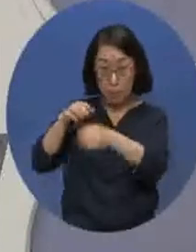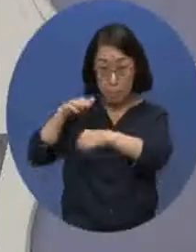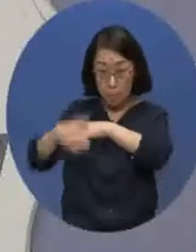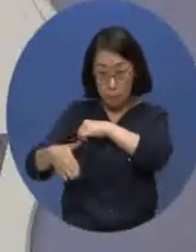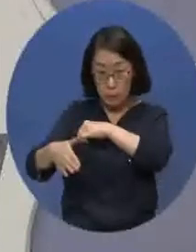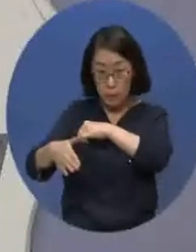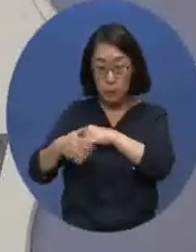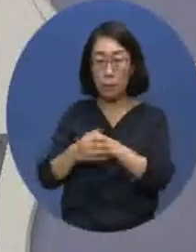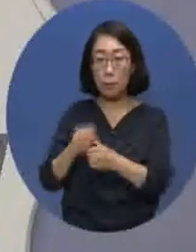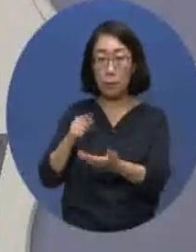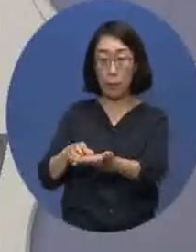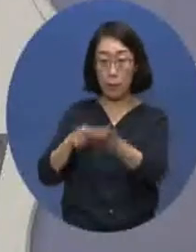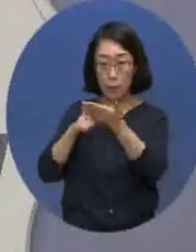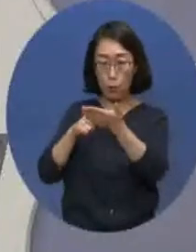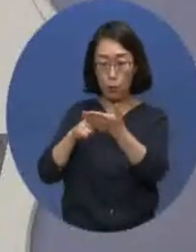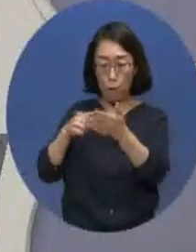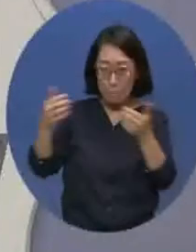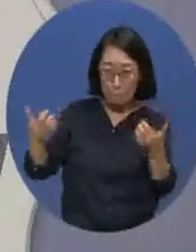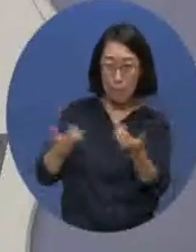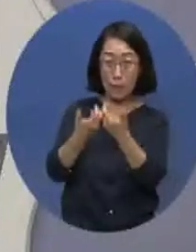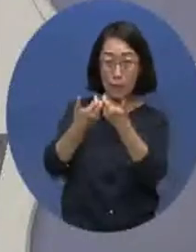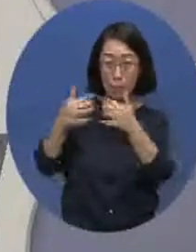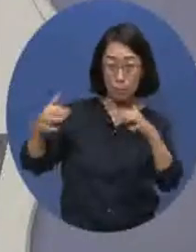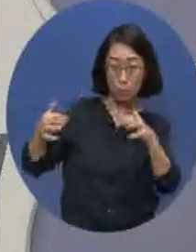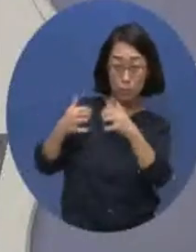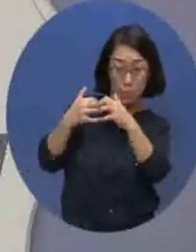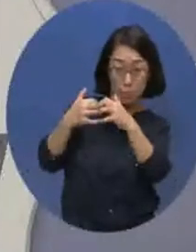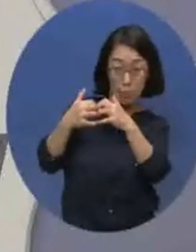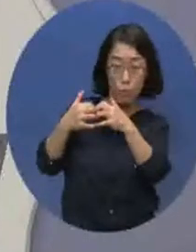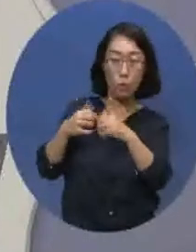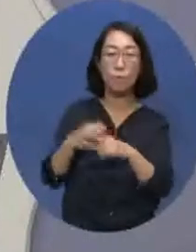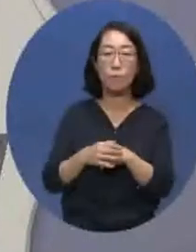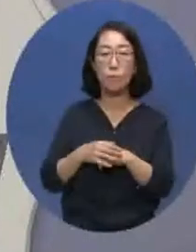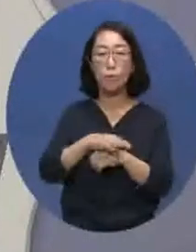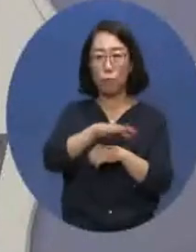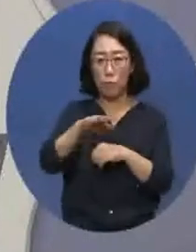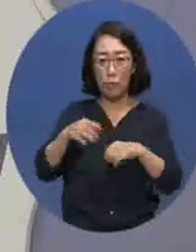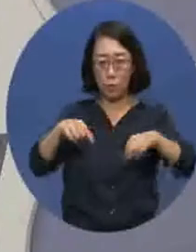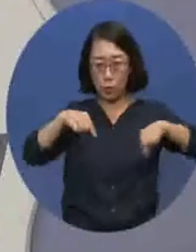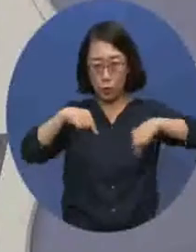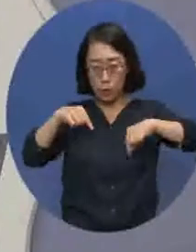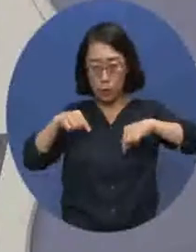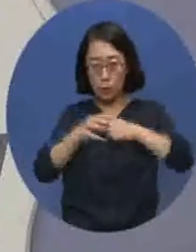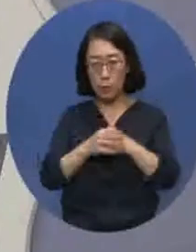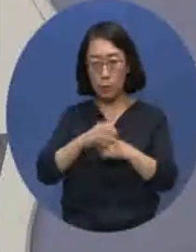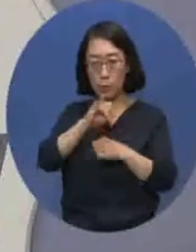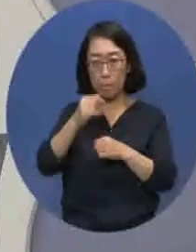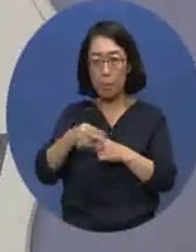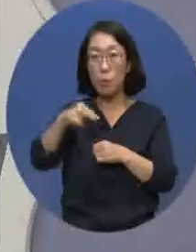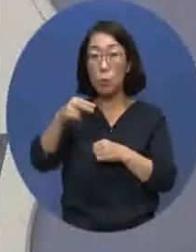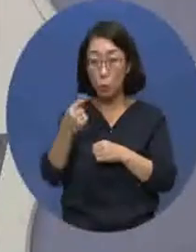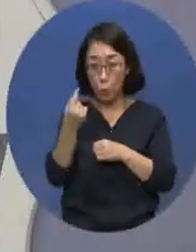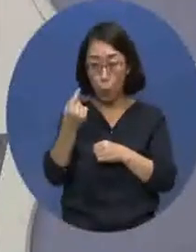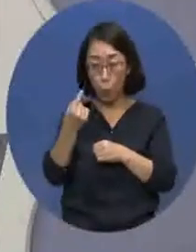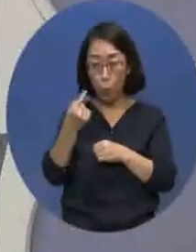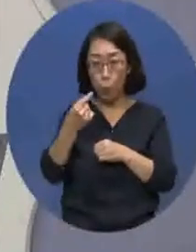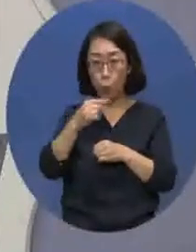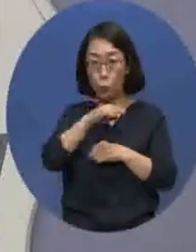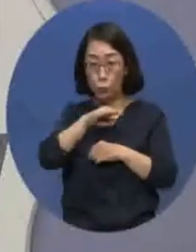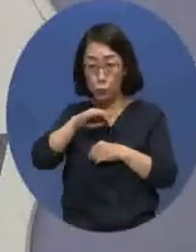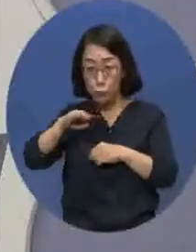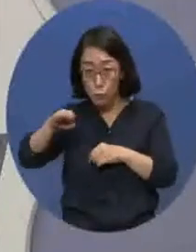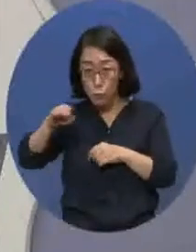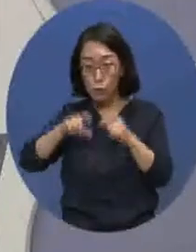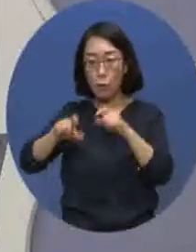어 정면으로 부딪치면서 저는 그러면서 우리 정치적인 민도 이런 것들이 조금씩 더 발전